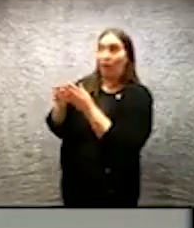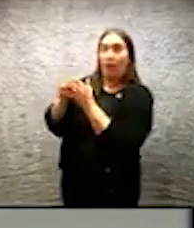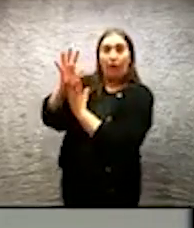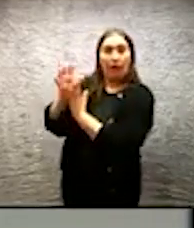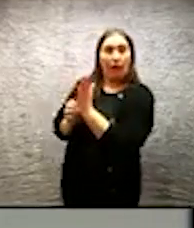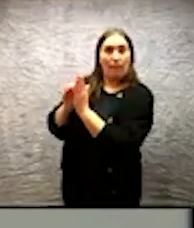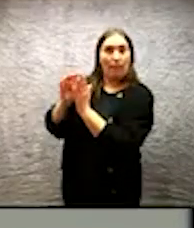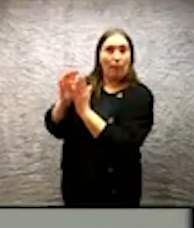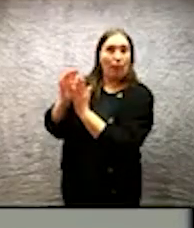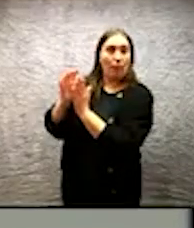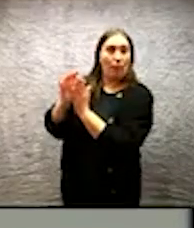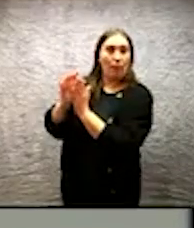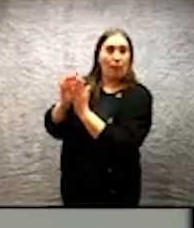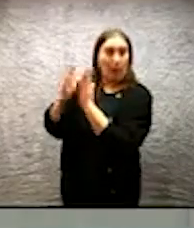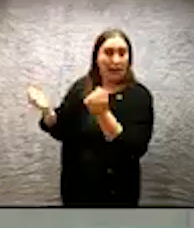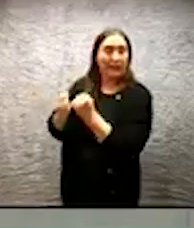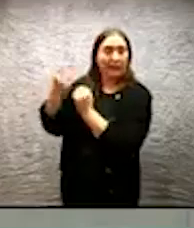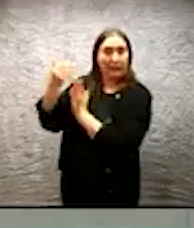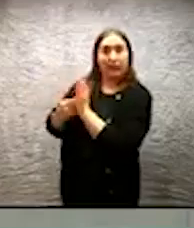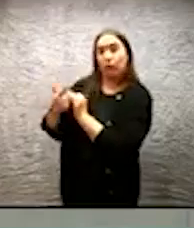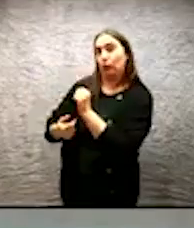du CIGAL.